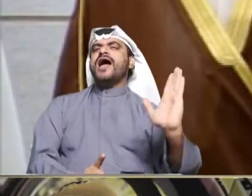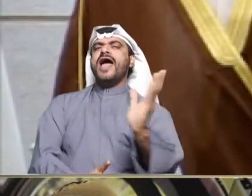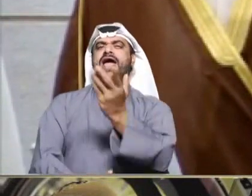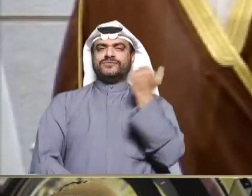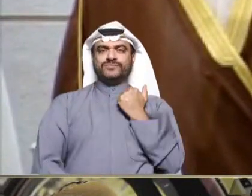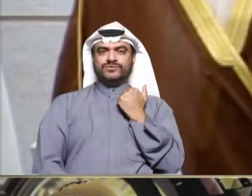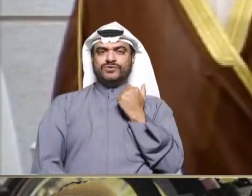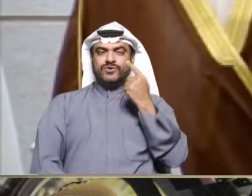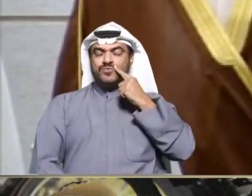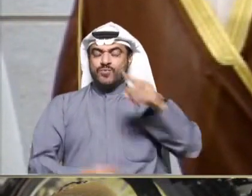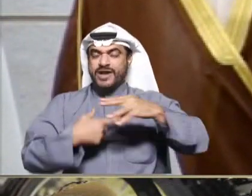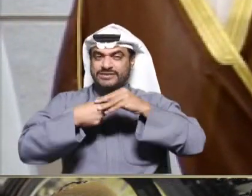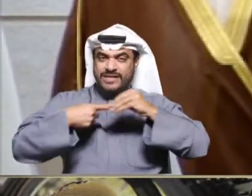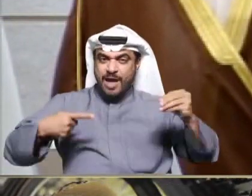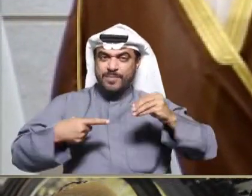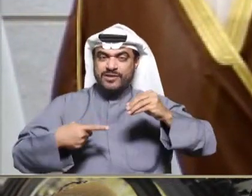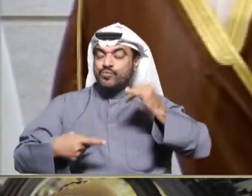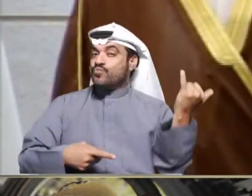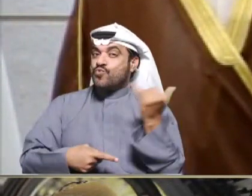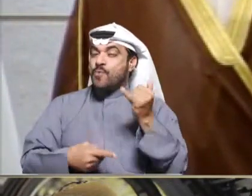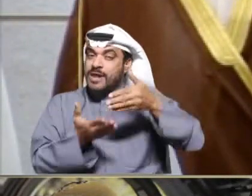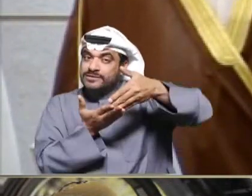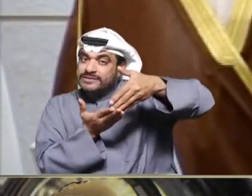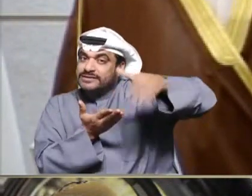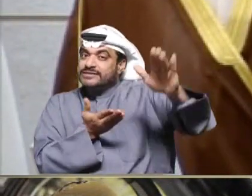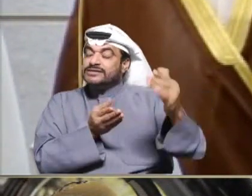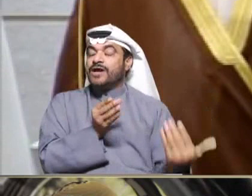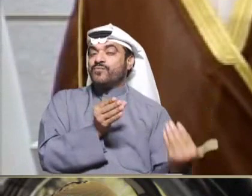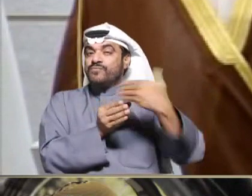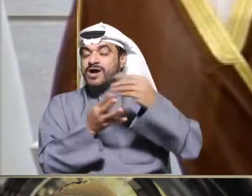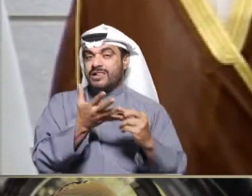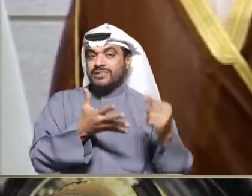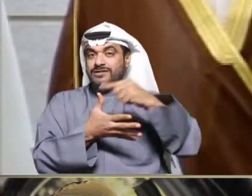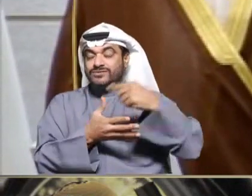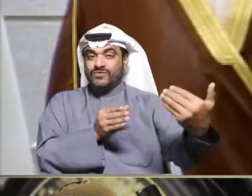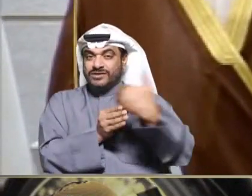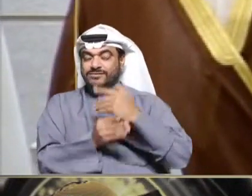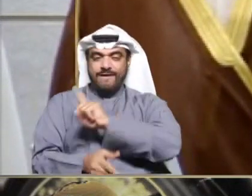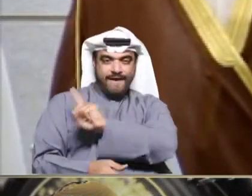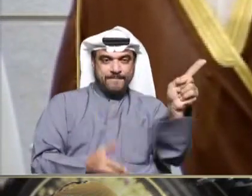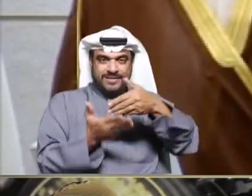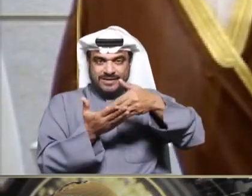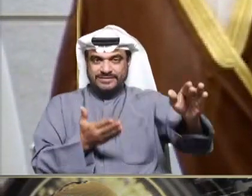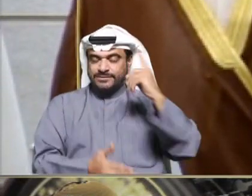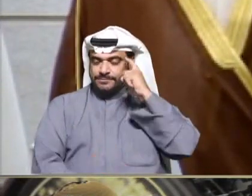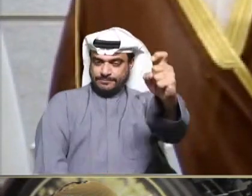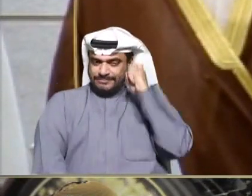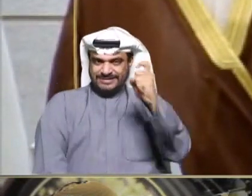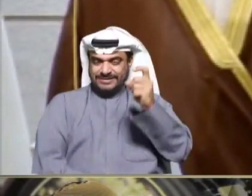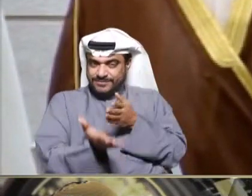من تجاوز على قيمته أو تعد على حدوده أو تعسف في